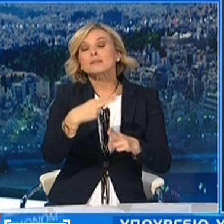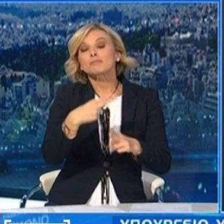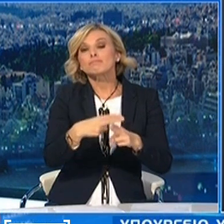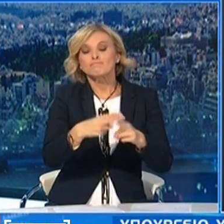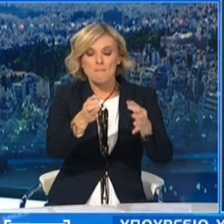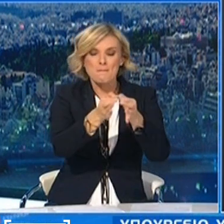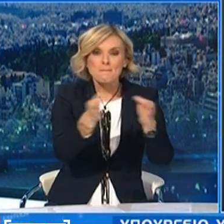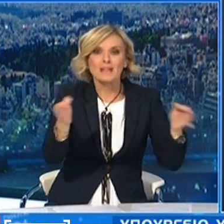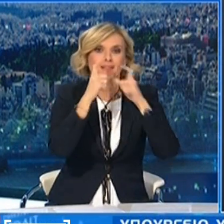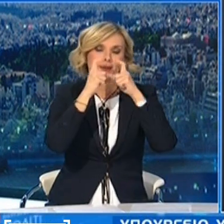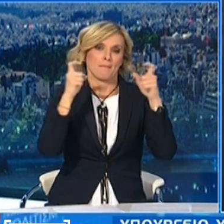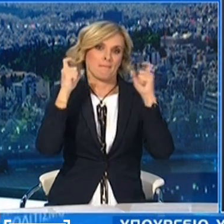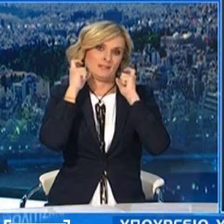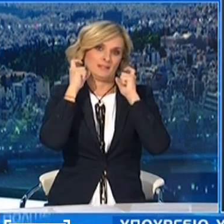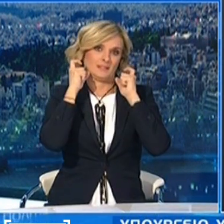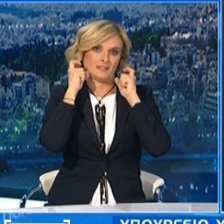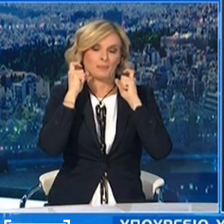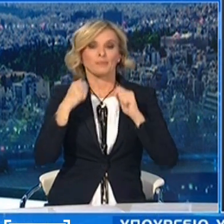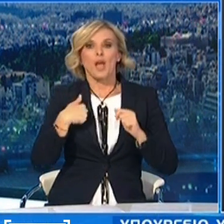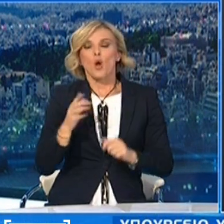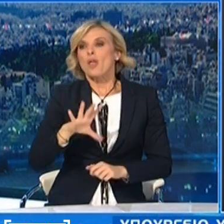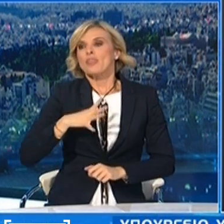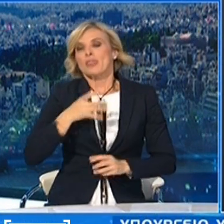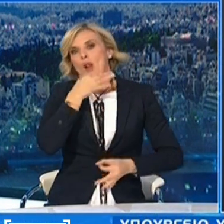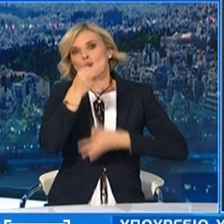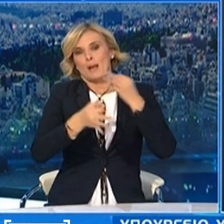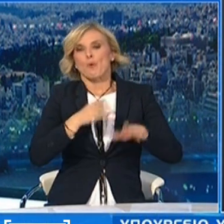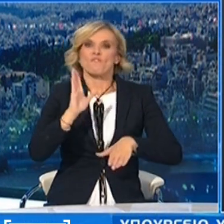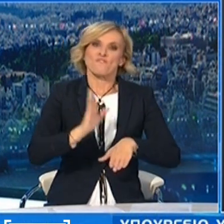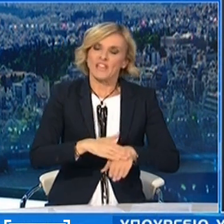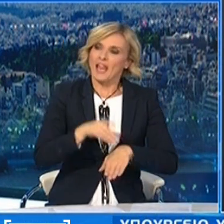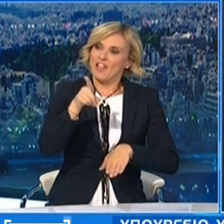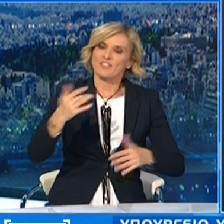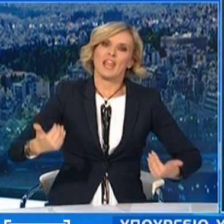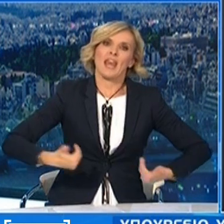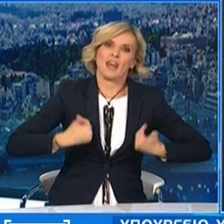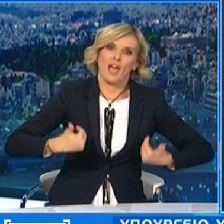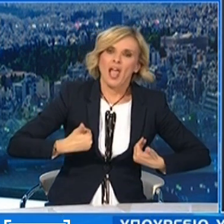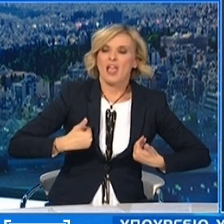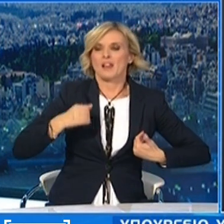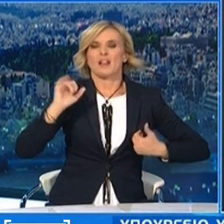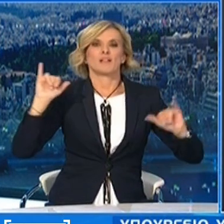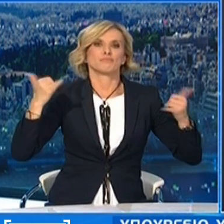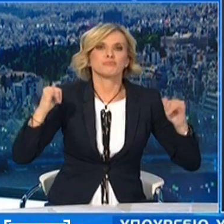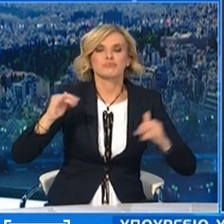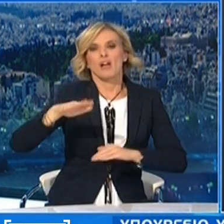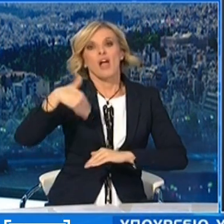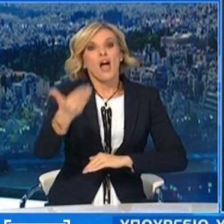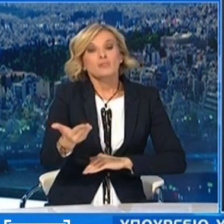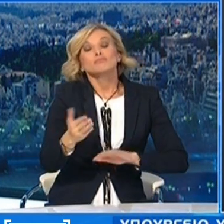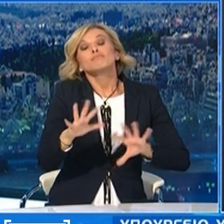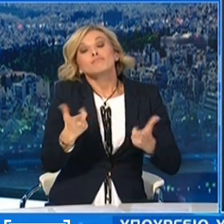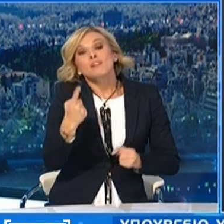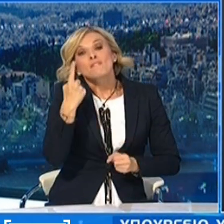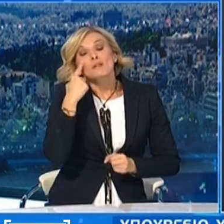πανδημίας. Δεν θέλω να στοχοποιήσω ηλικιακές ομάδες. Τα δεδομένα όμως είναι αμήλικτα. Τα στατιστικά